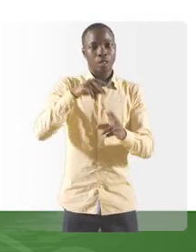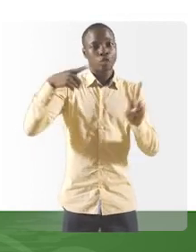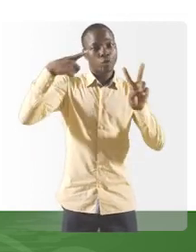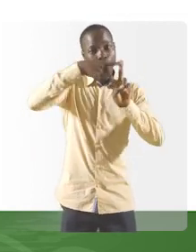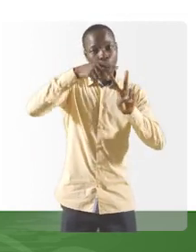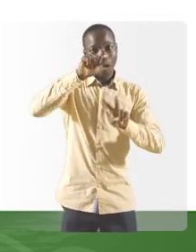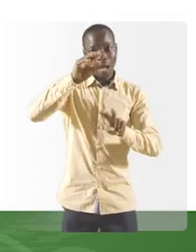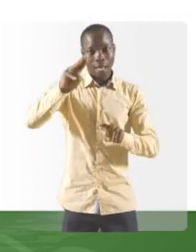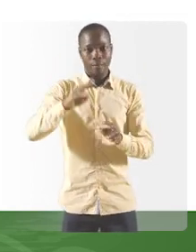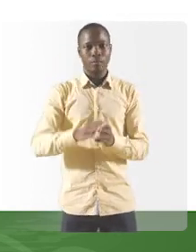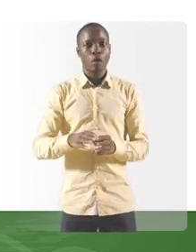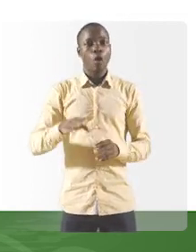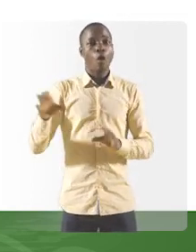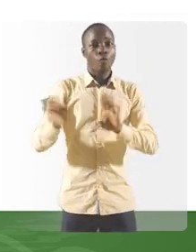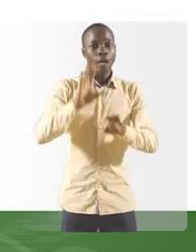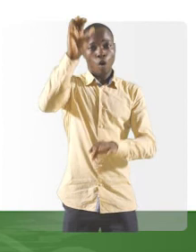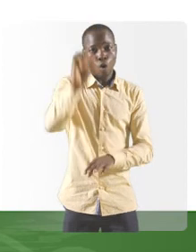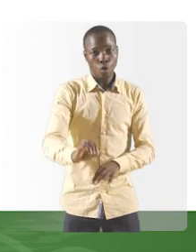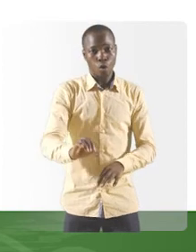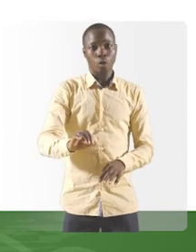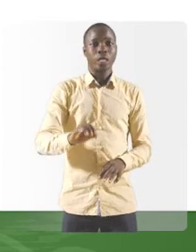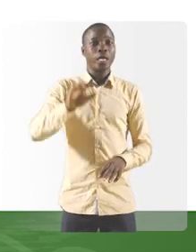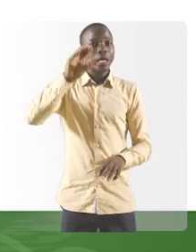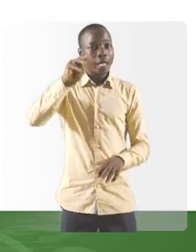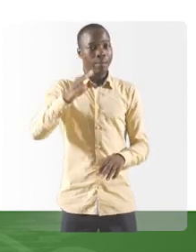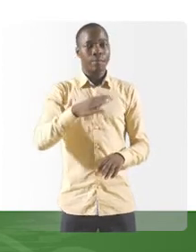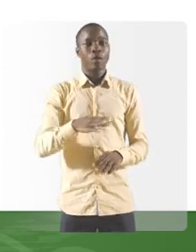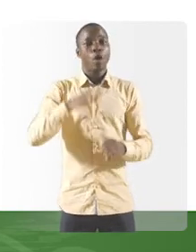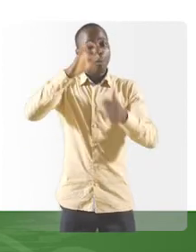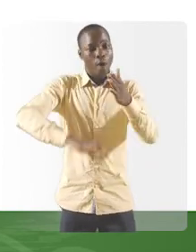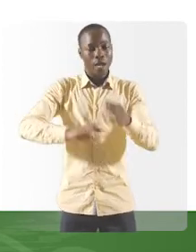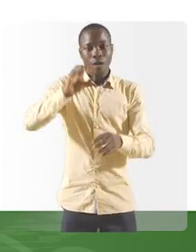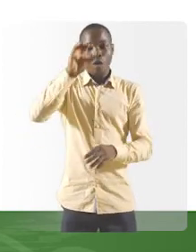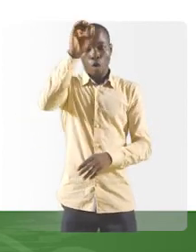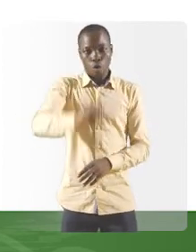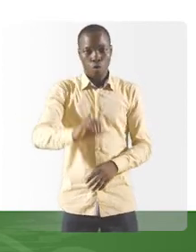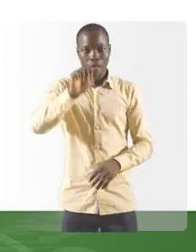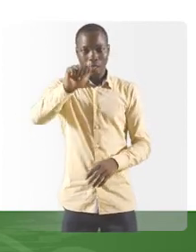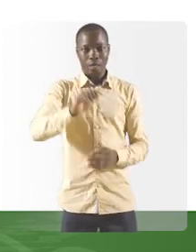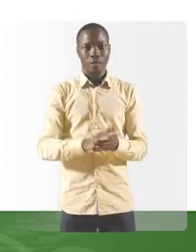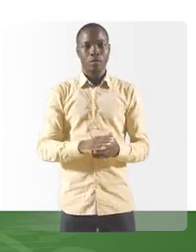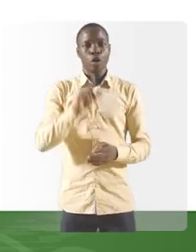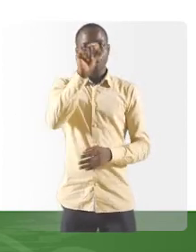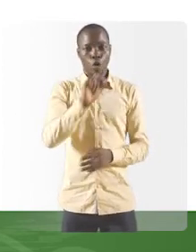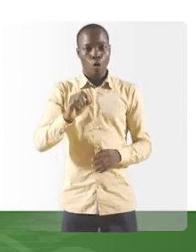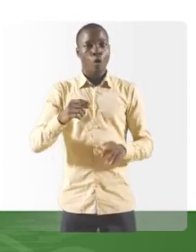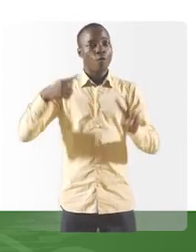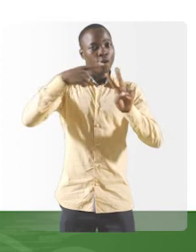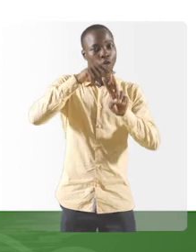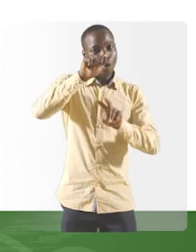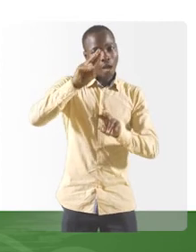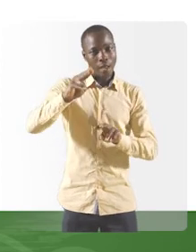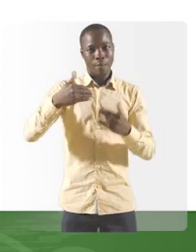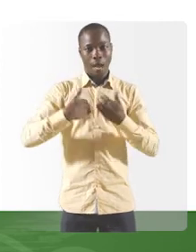AM, on fait l'ordonnée de M moins l'ordonnée de A. Donc, le vecteur AM a pour